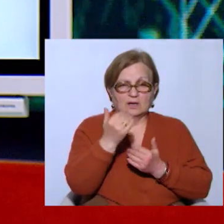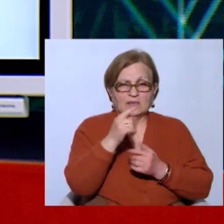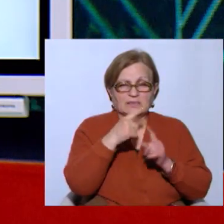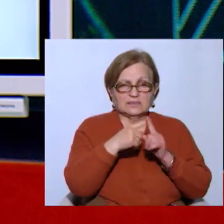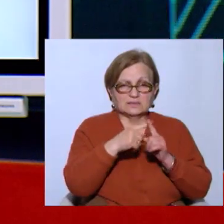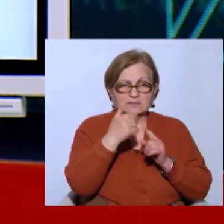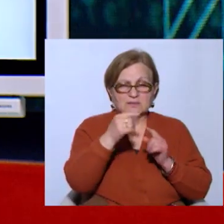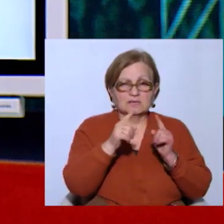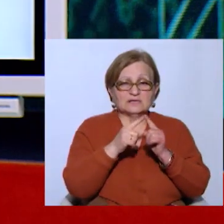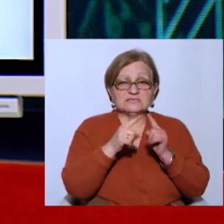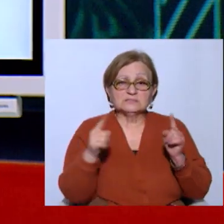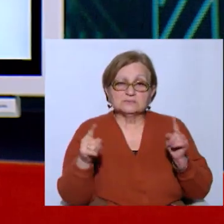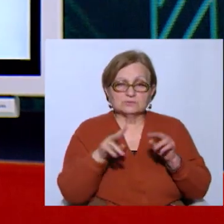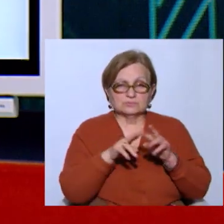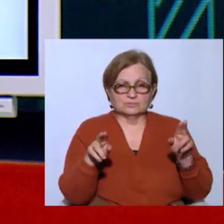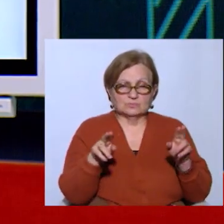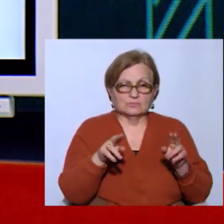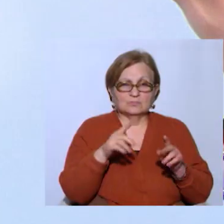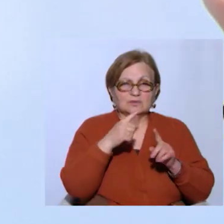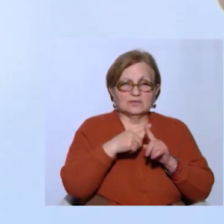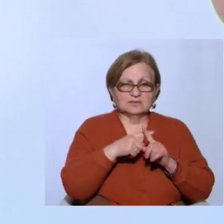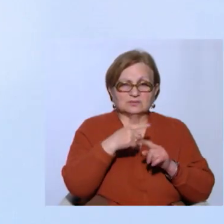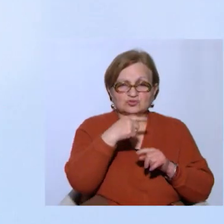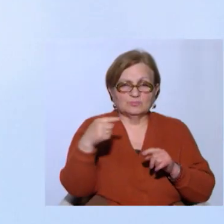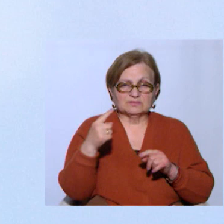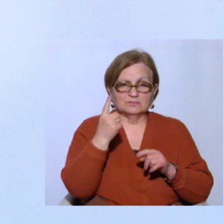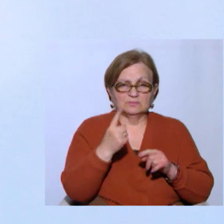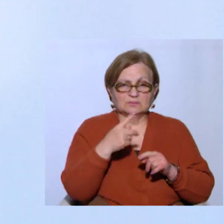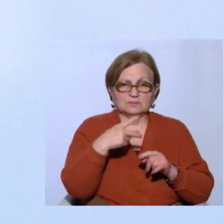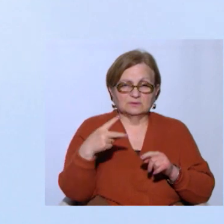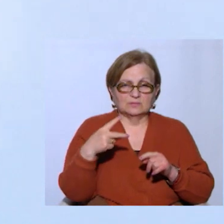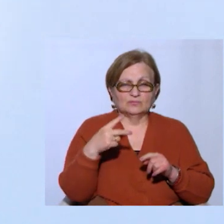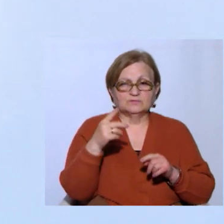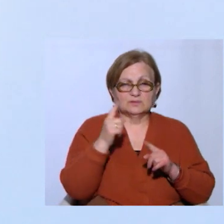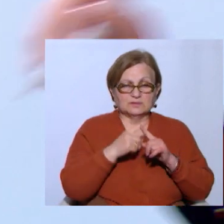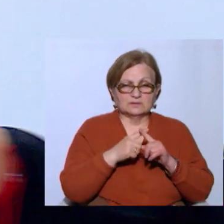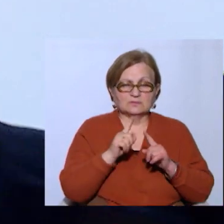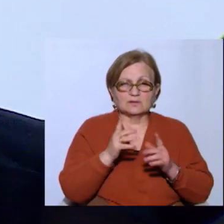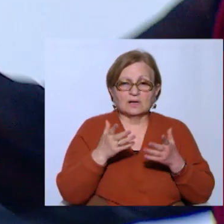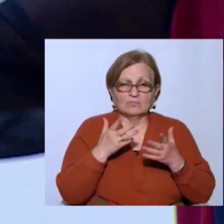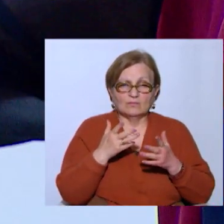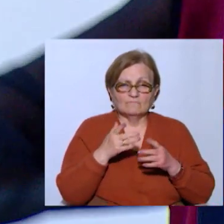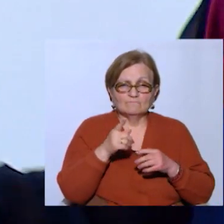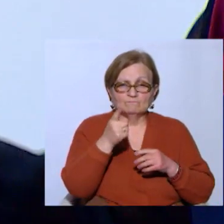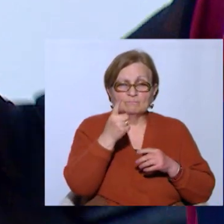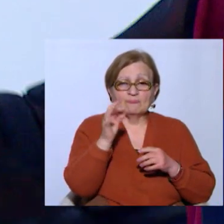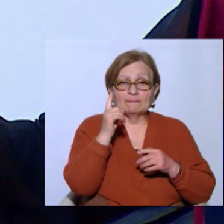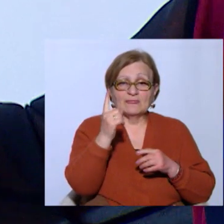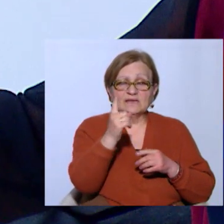მიშვენებს იმ სიგრძის ტოლი, ანუ x-ის შეფარდებული 1-თან გამოვიდა x-ი. ესე იგი რა გამოვიდა, რომ